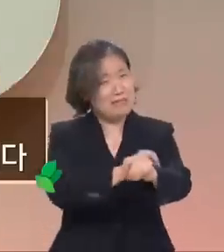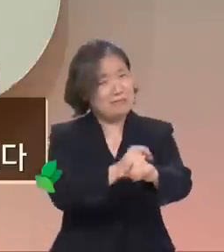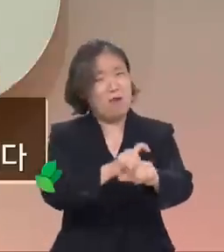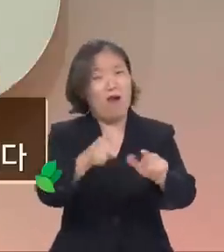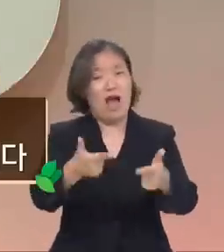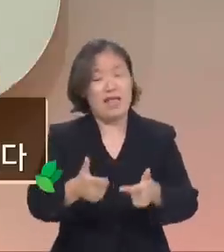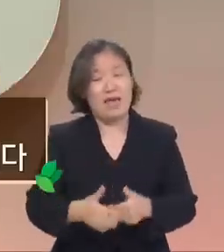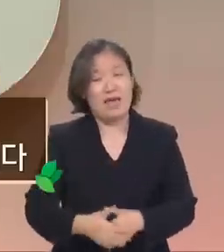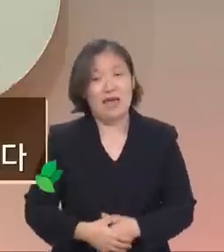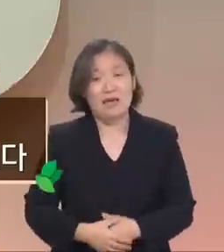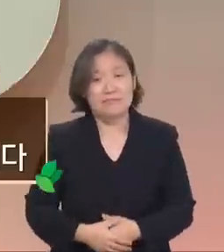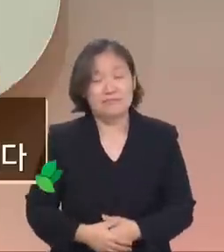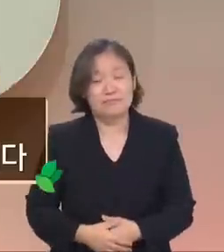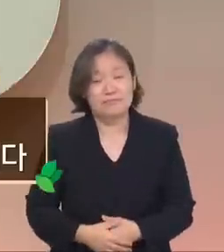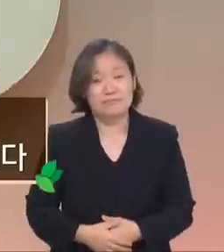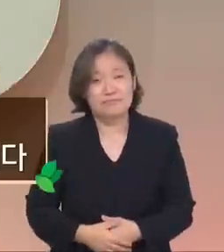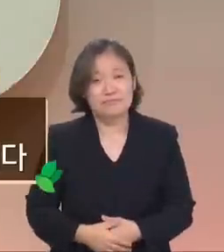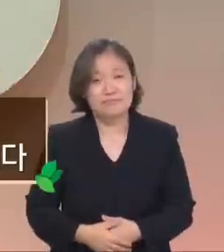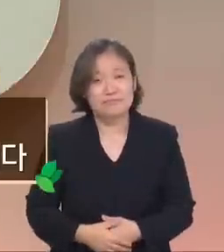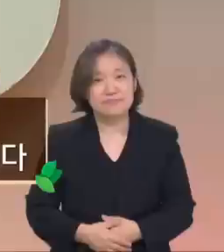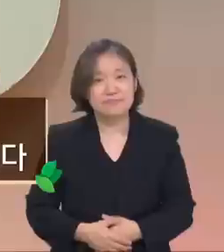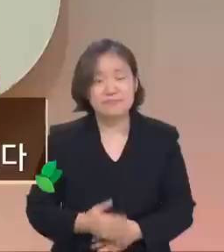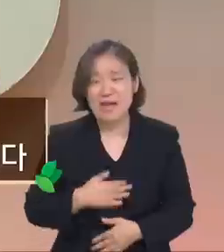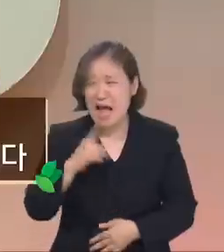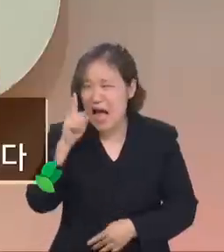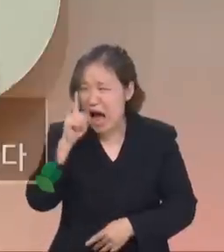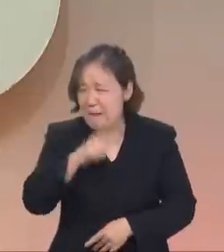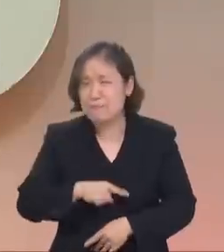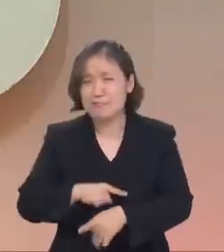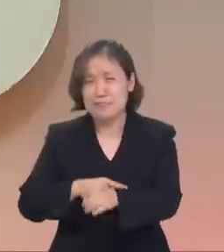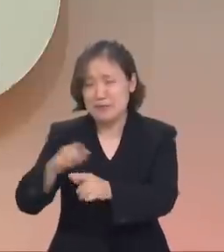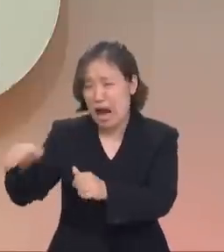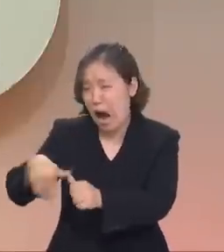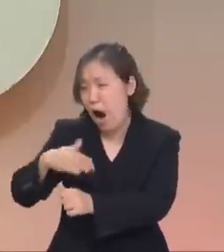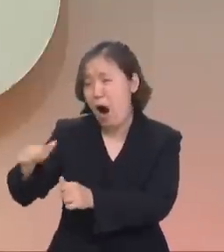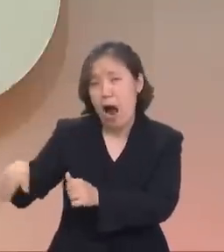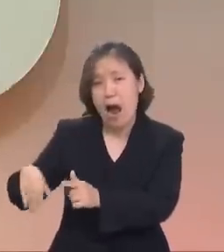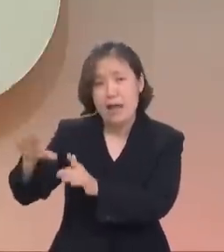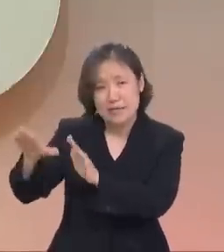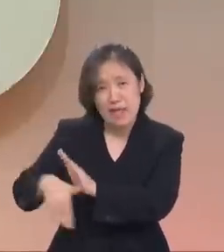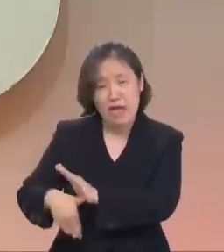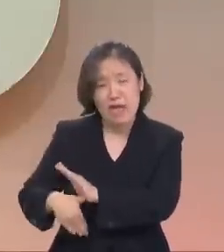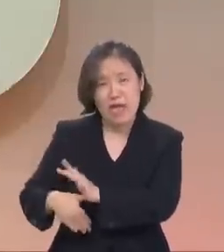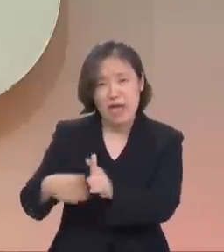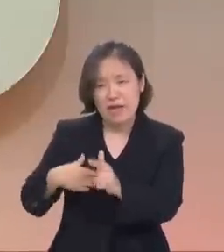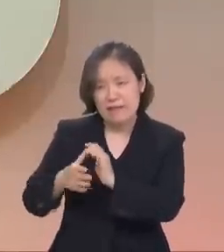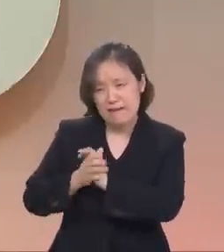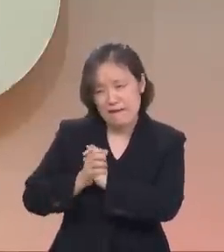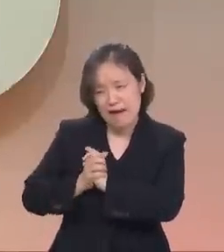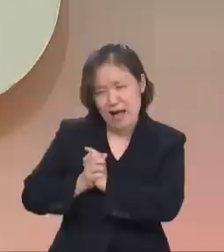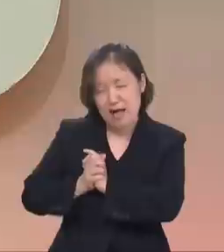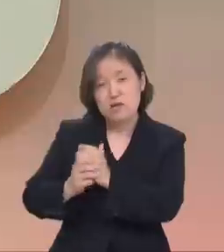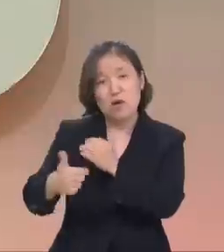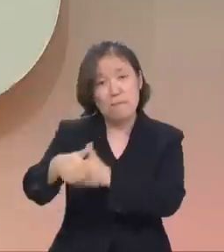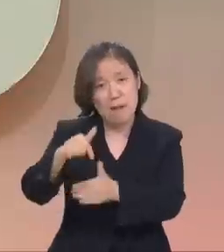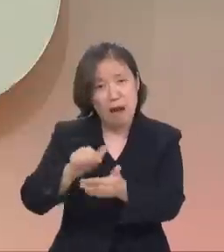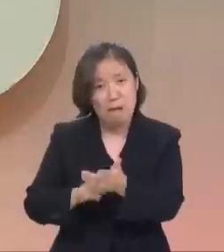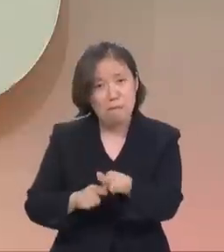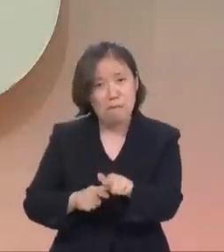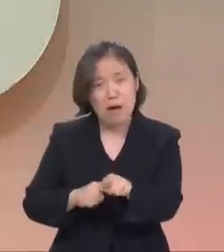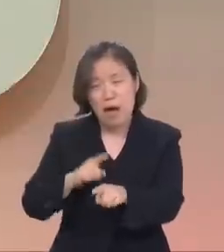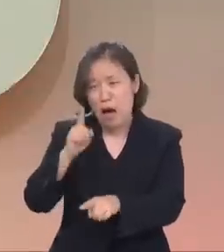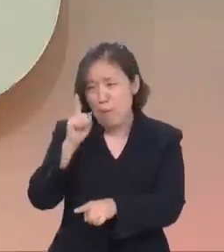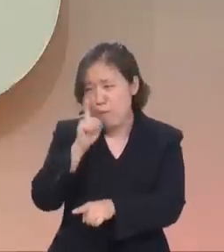어떻게 그런 절박한 상황에서 이 절박함이 낭떠러져